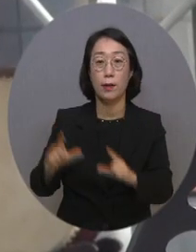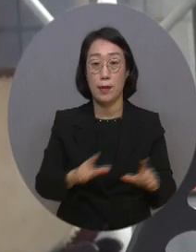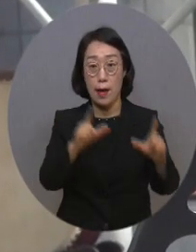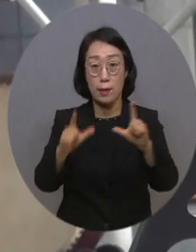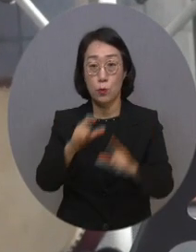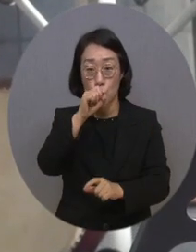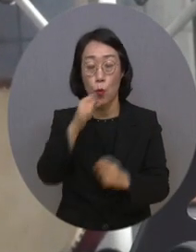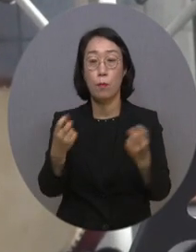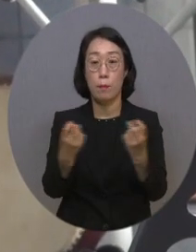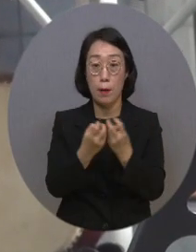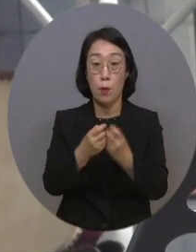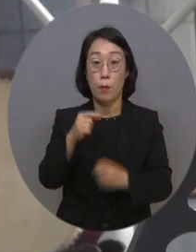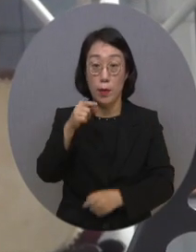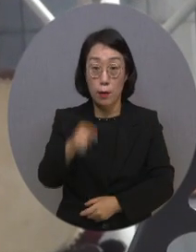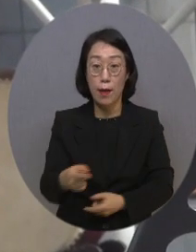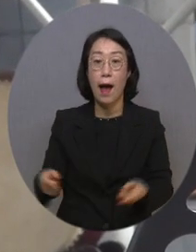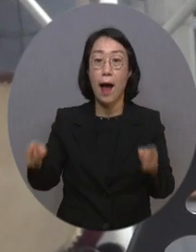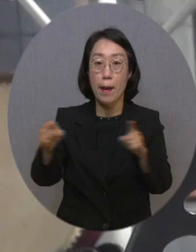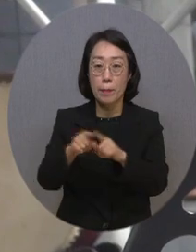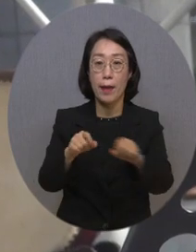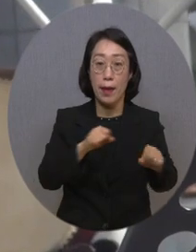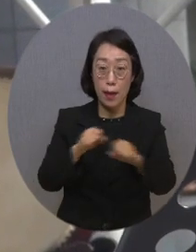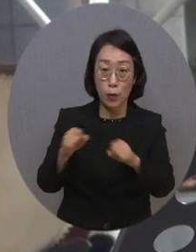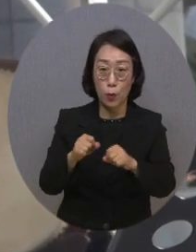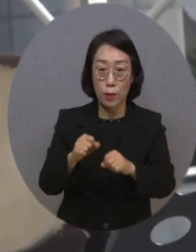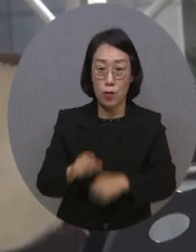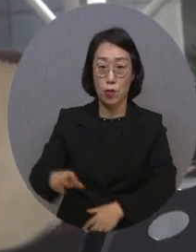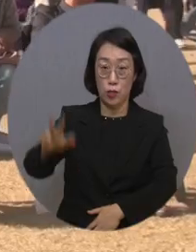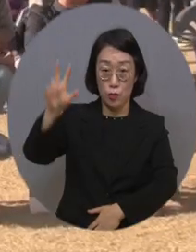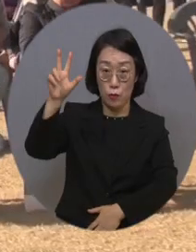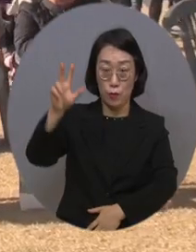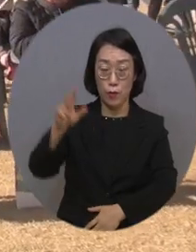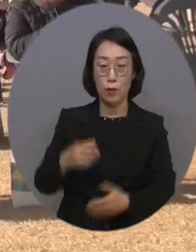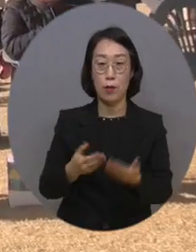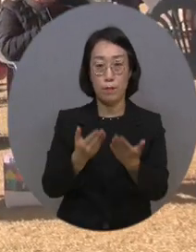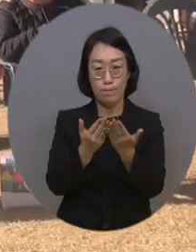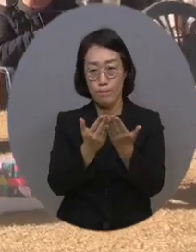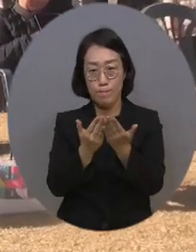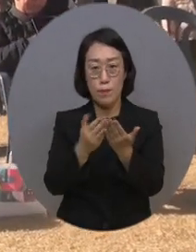방법, 그것을 함께 실천할 것을 선언하는 시민들.